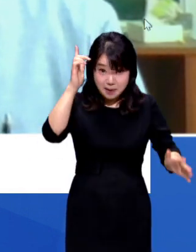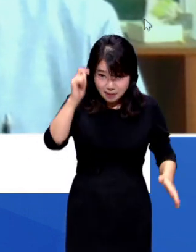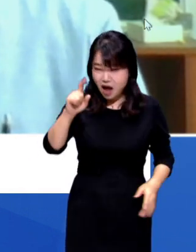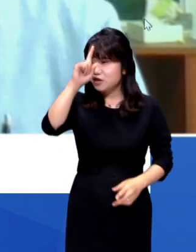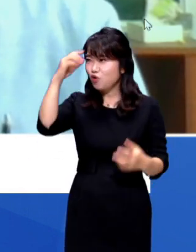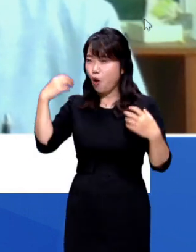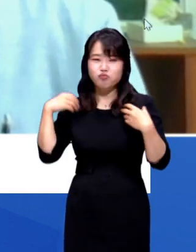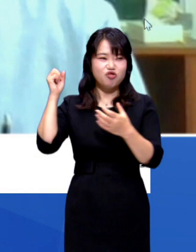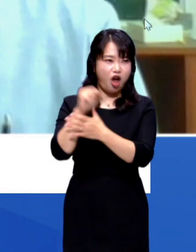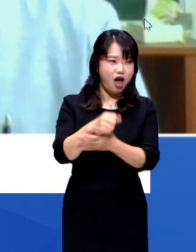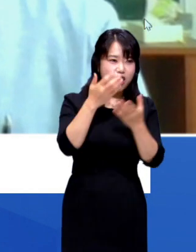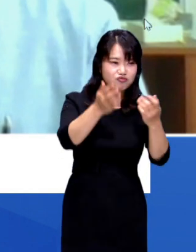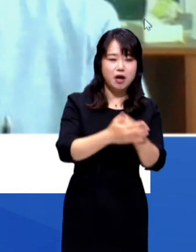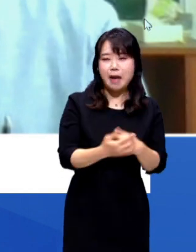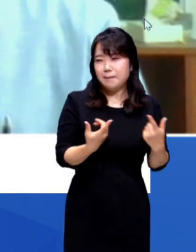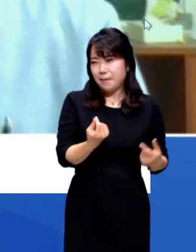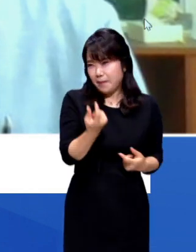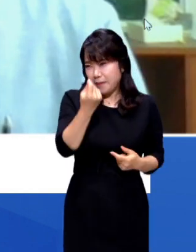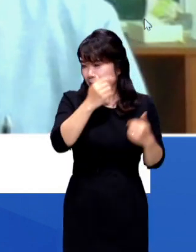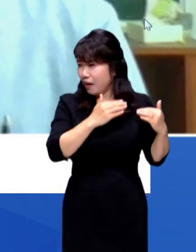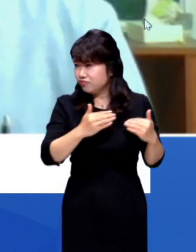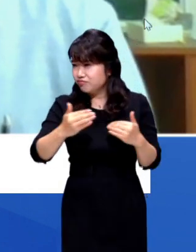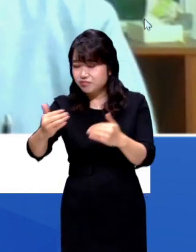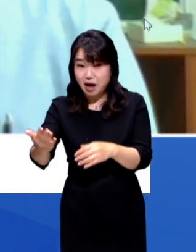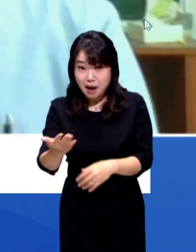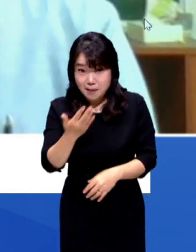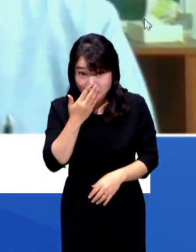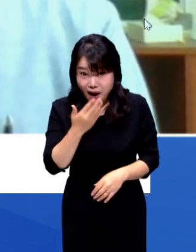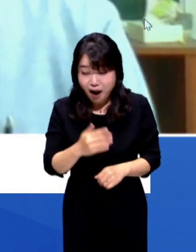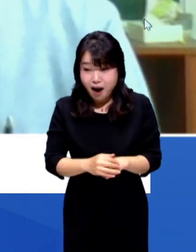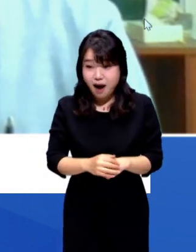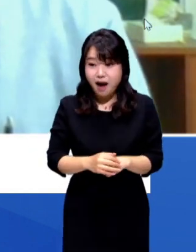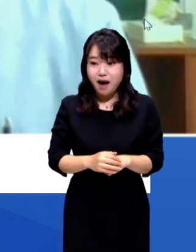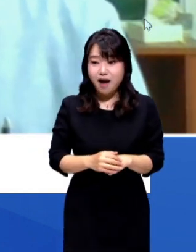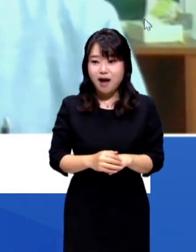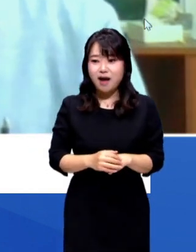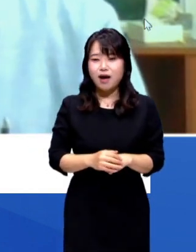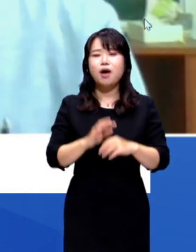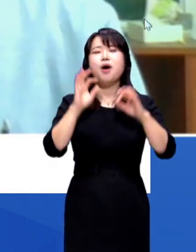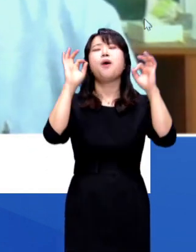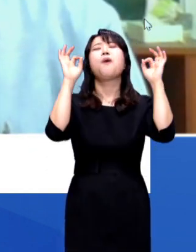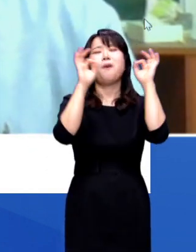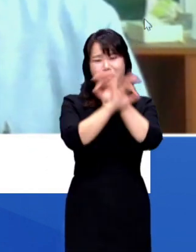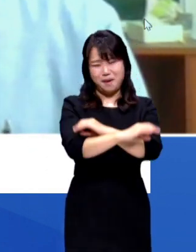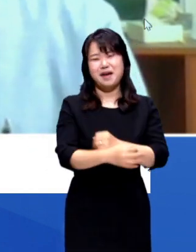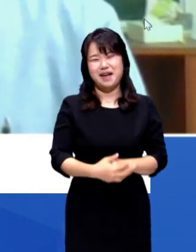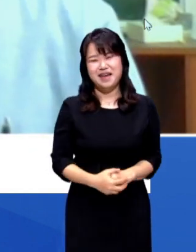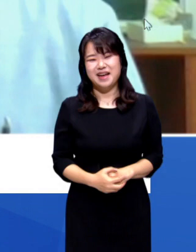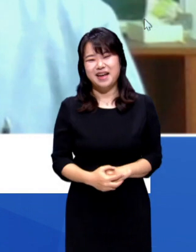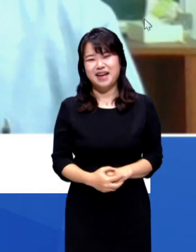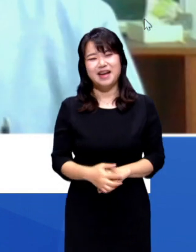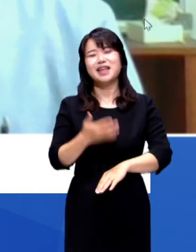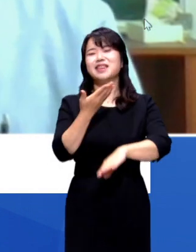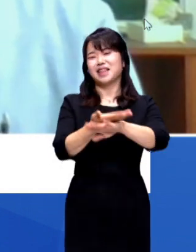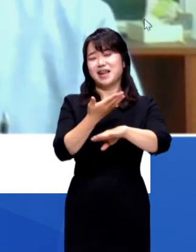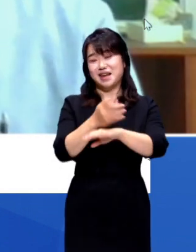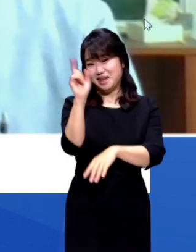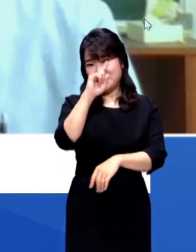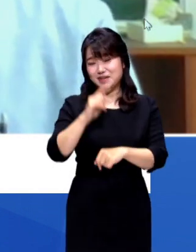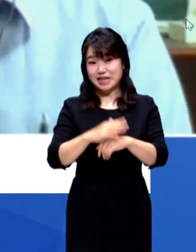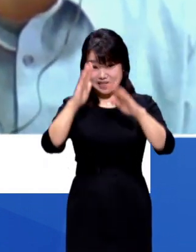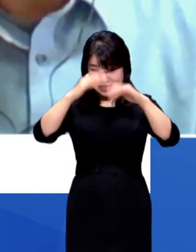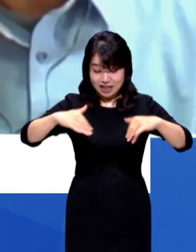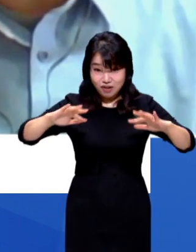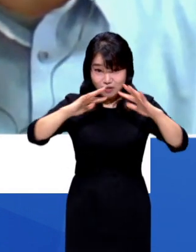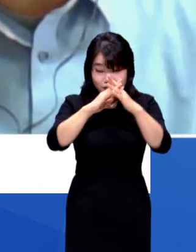그게 우리 추진위의 어떤 힘에 의해서 좌우된다라고 생각하시는 분들이 많은데 네. 그게 아니라 재건축